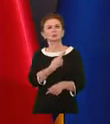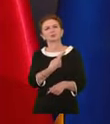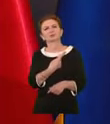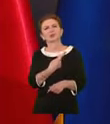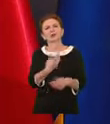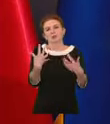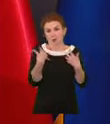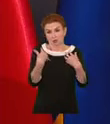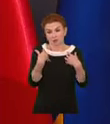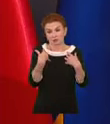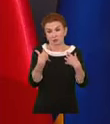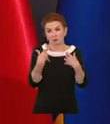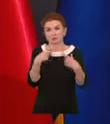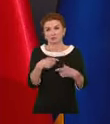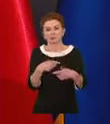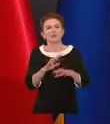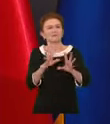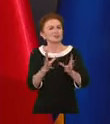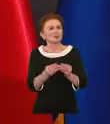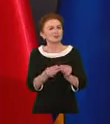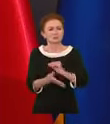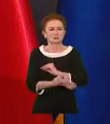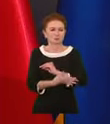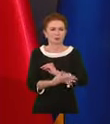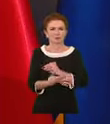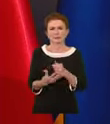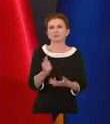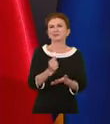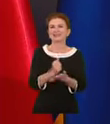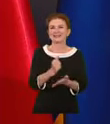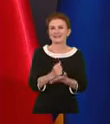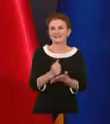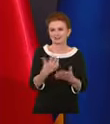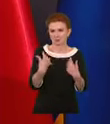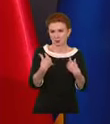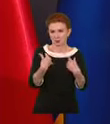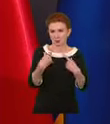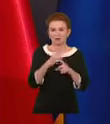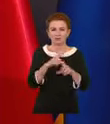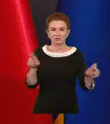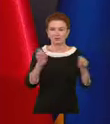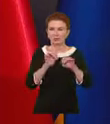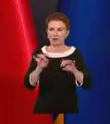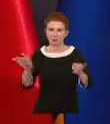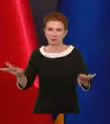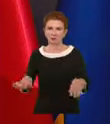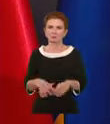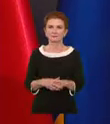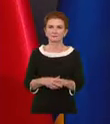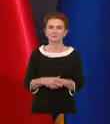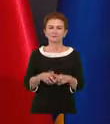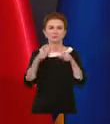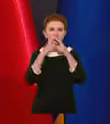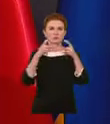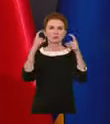tymi podstawowymi zasadami funkcjonowania w czasach epidemii. Zasłanianie